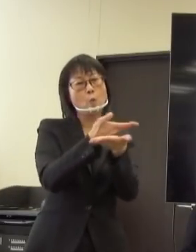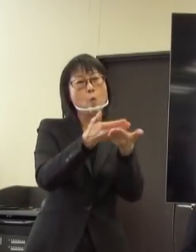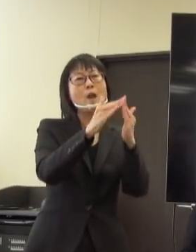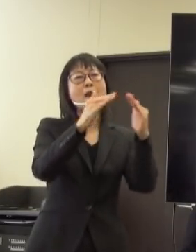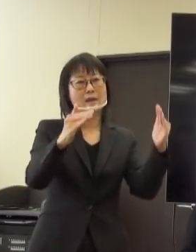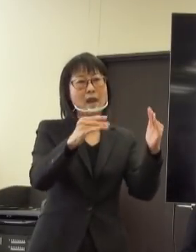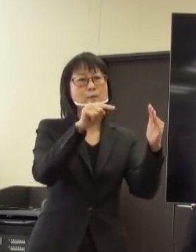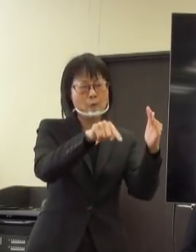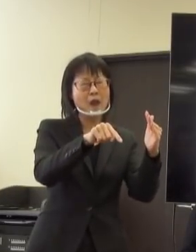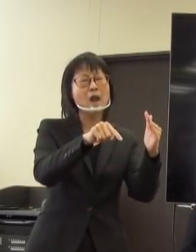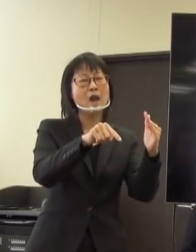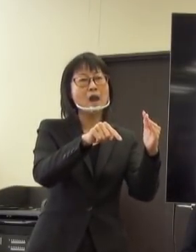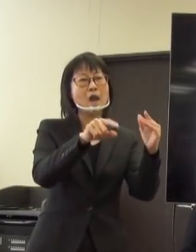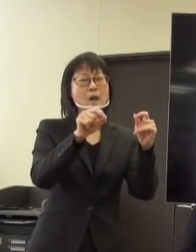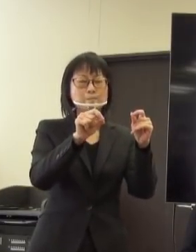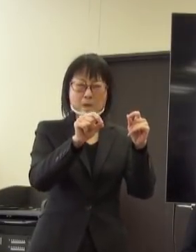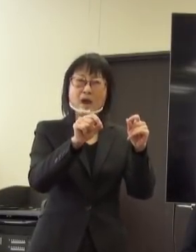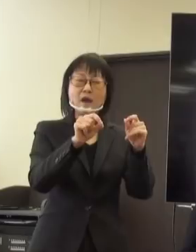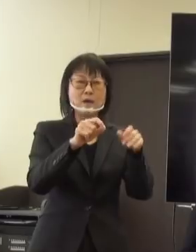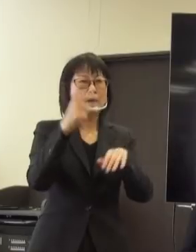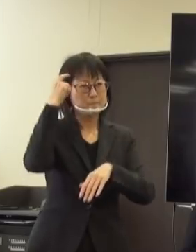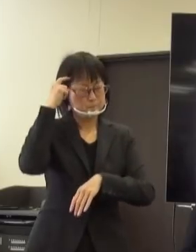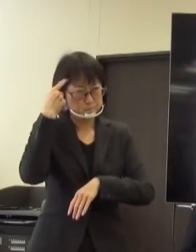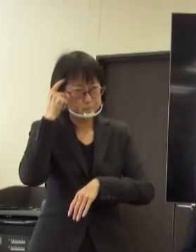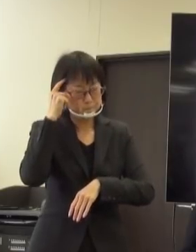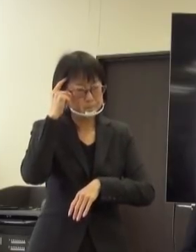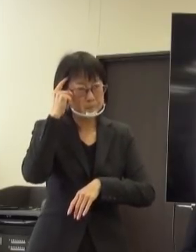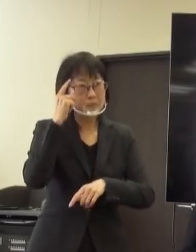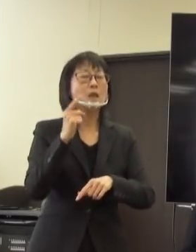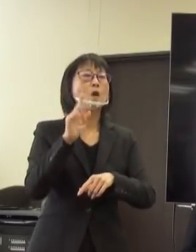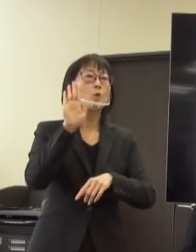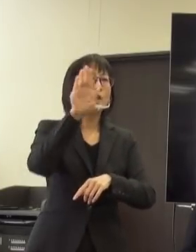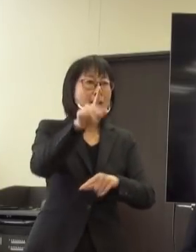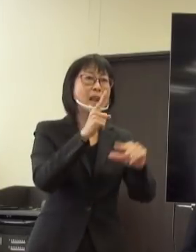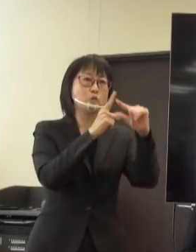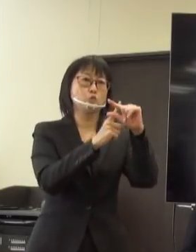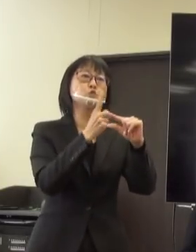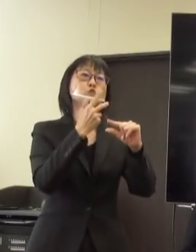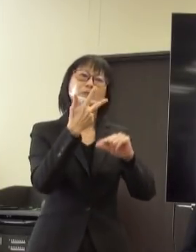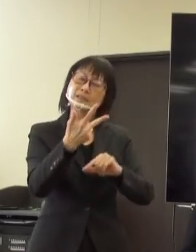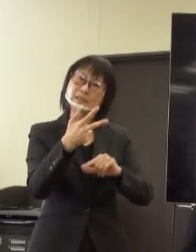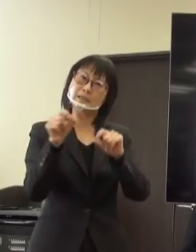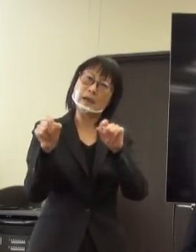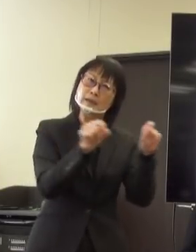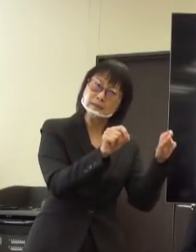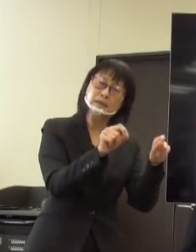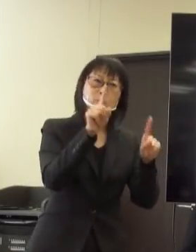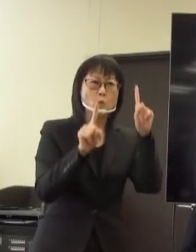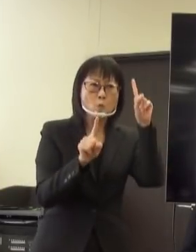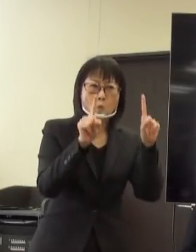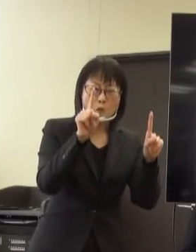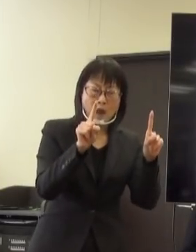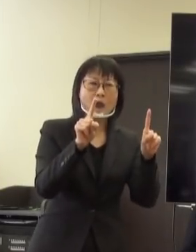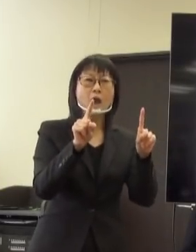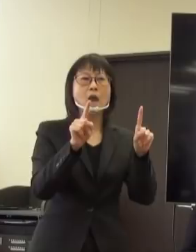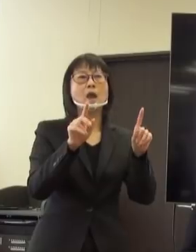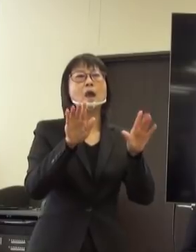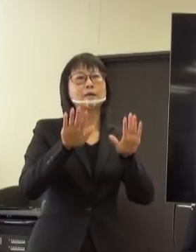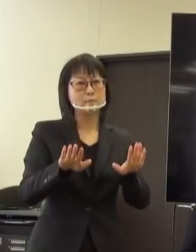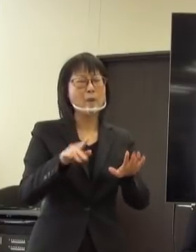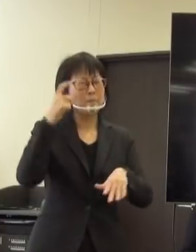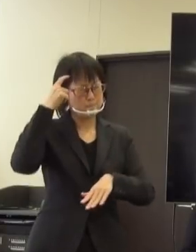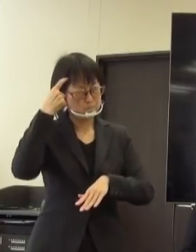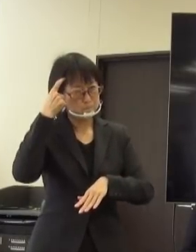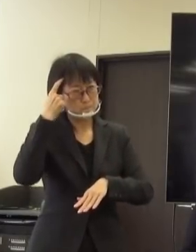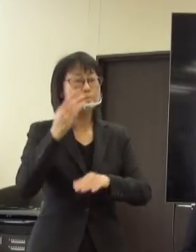か延期にするかは、まあ、現在検討しているところでございます。それから、今般のこ